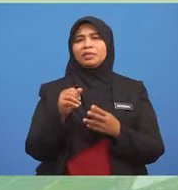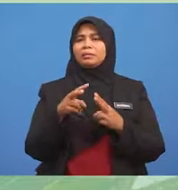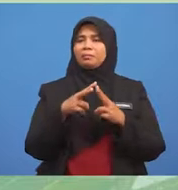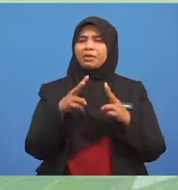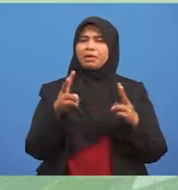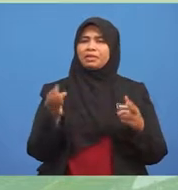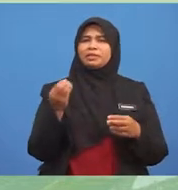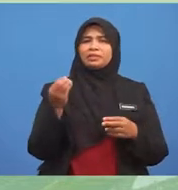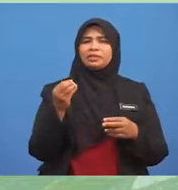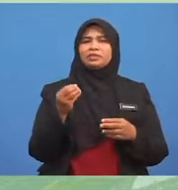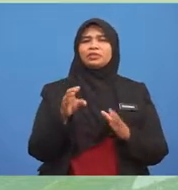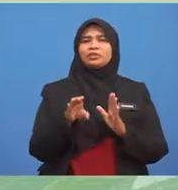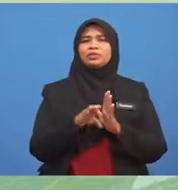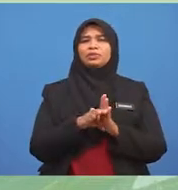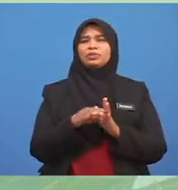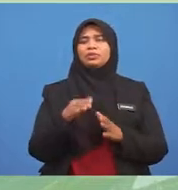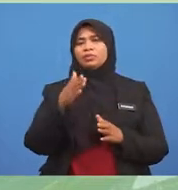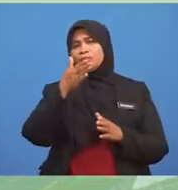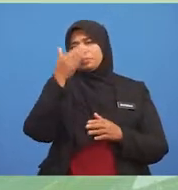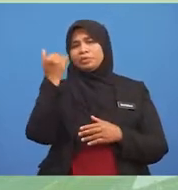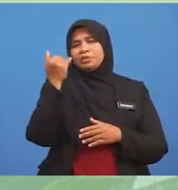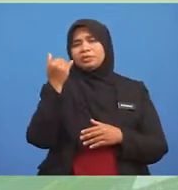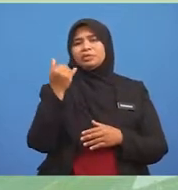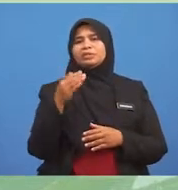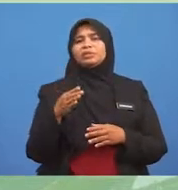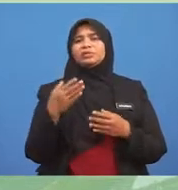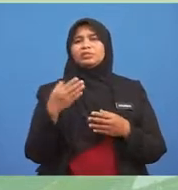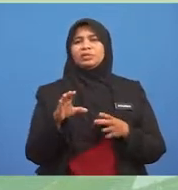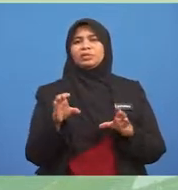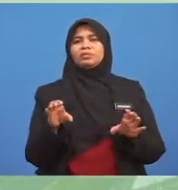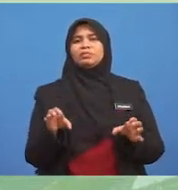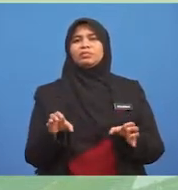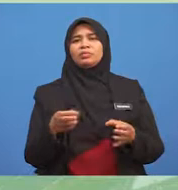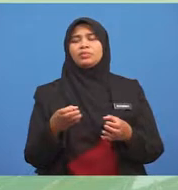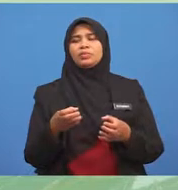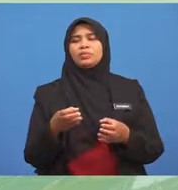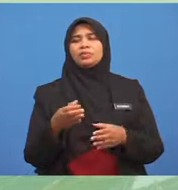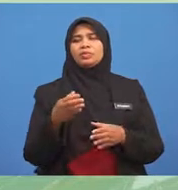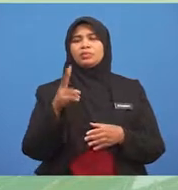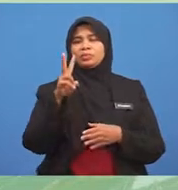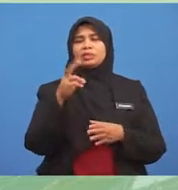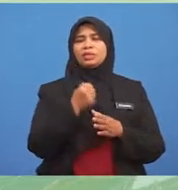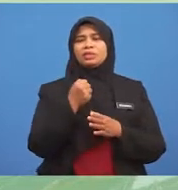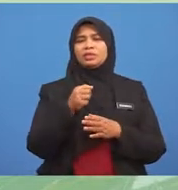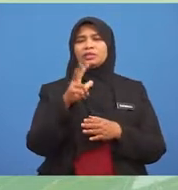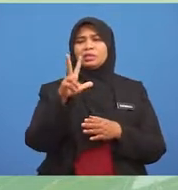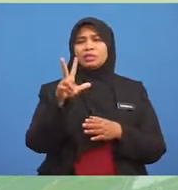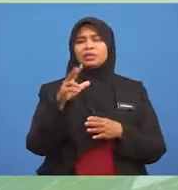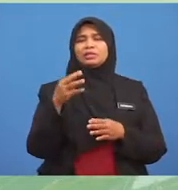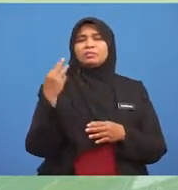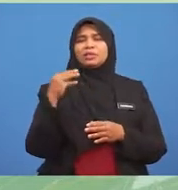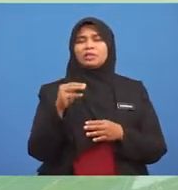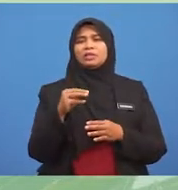paling sedikit. Contohnya terlupa sama ada sudah menunaikan 2 atau 3 rakaat, maka